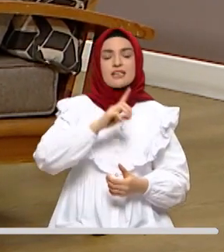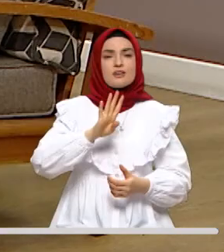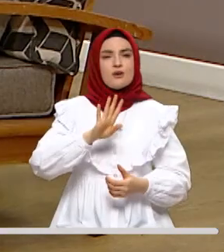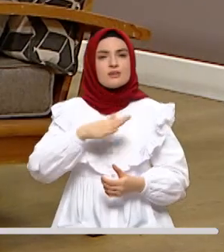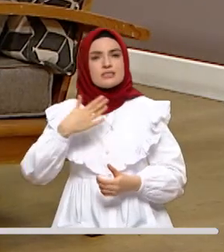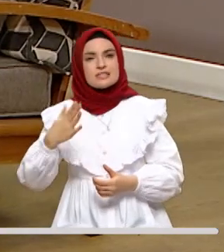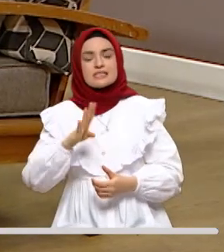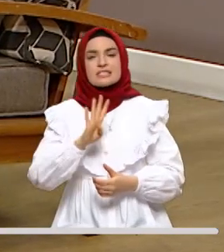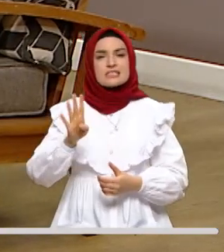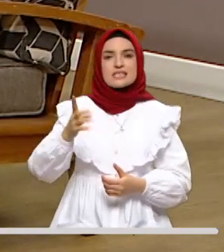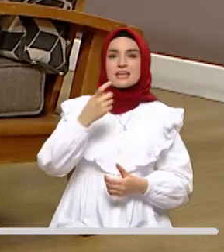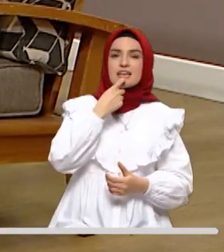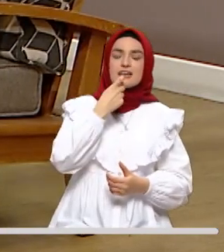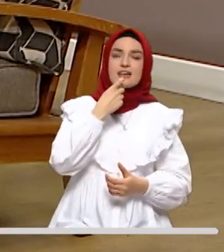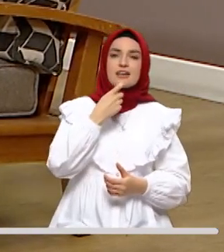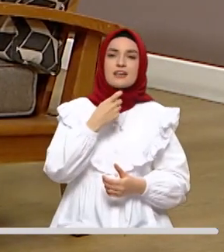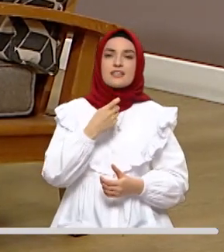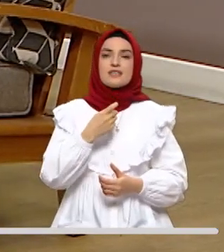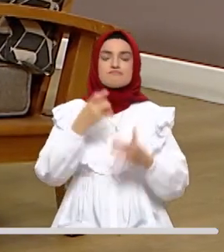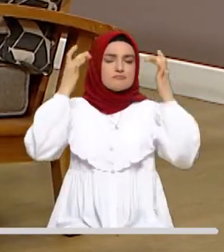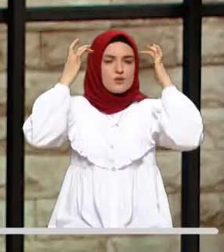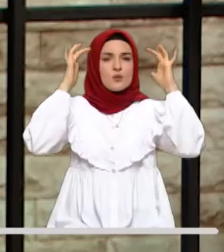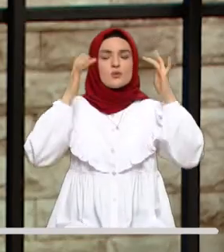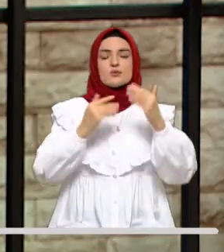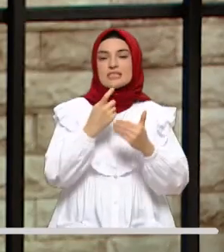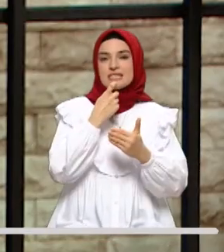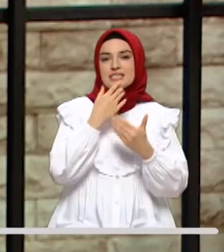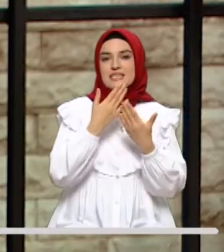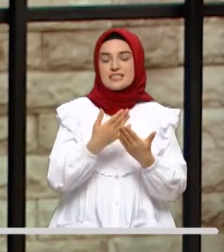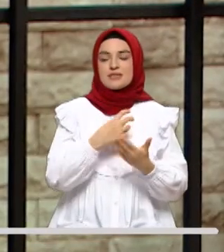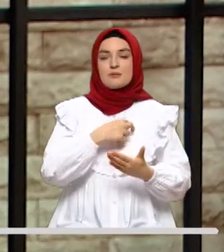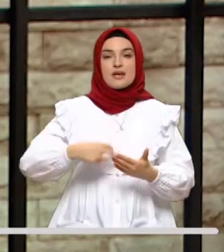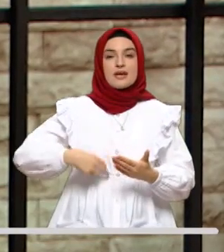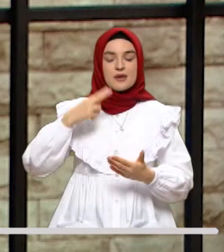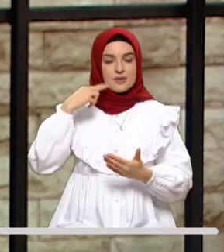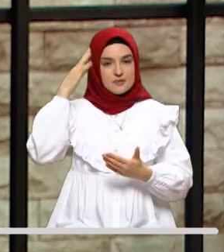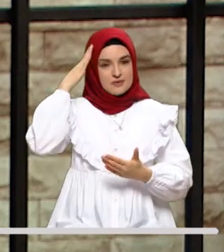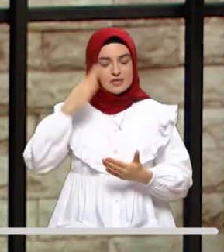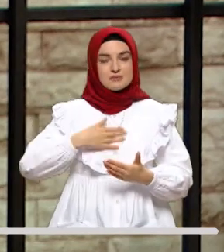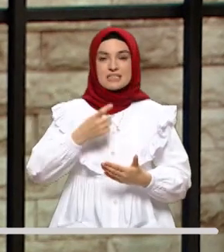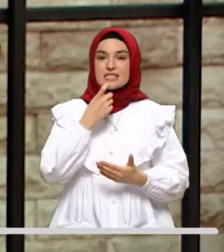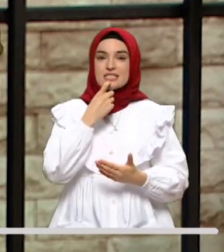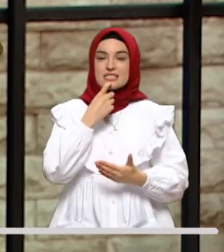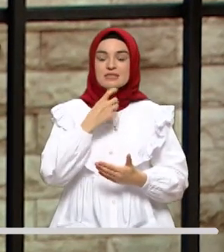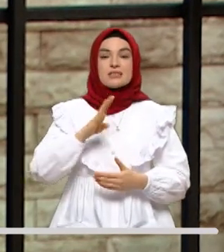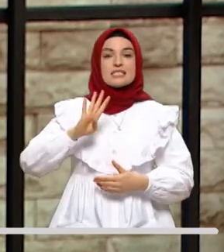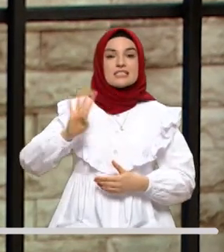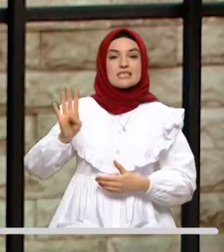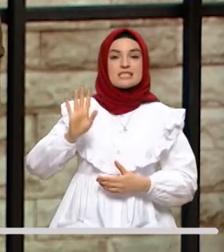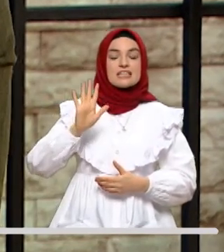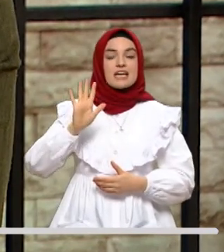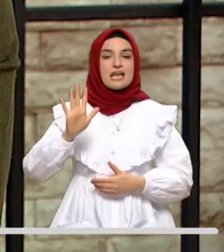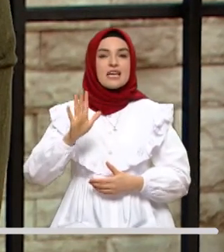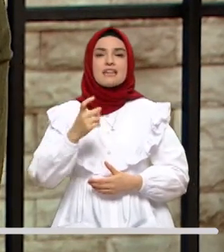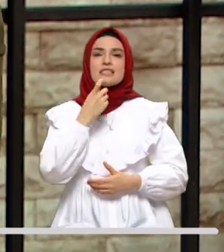40 yaşa getireyim. 40 yaş çünkü olgunluk çağı. Peygamberlik yaşı. Evet, peygamberlikte yaşı. 40-50 yaş oldu